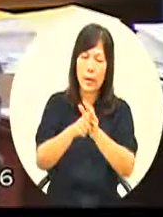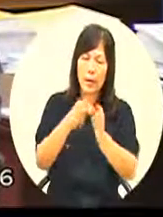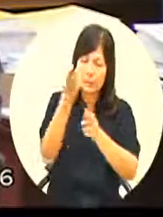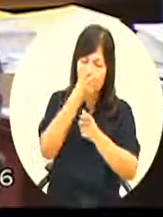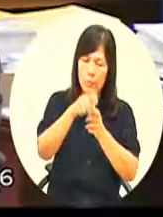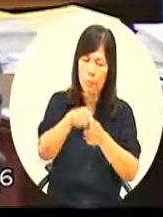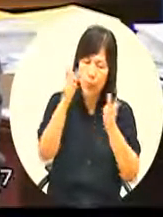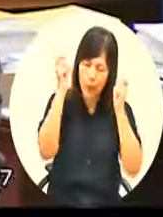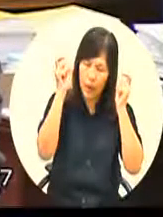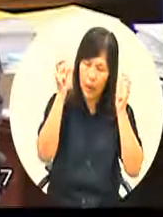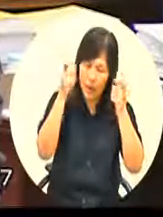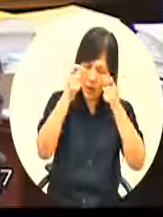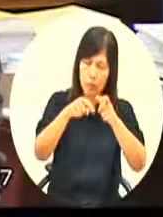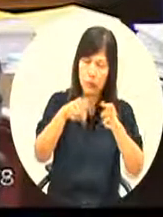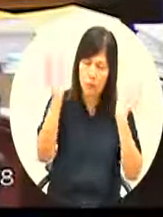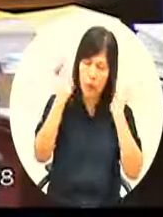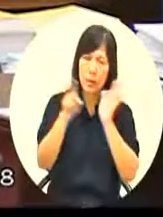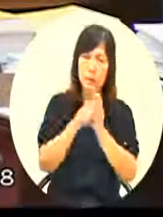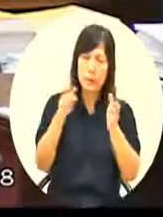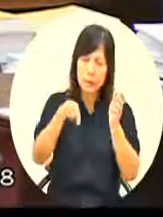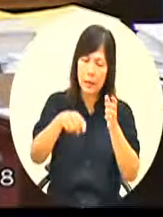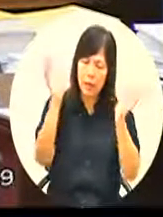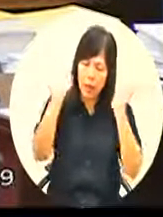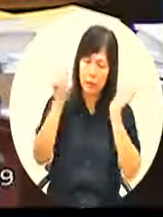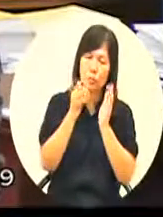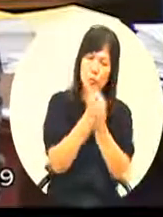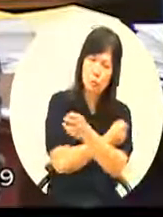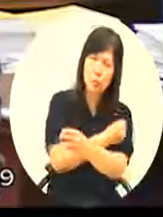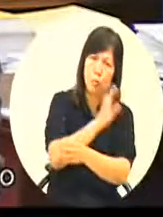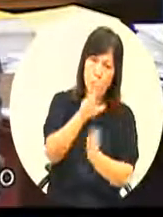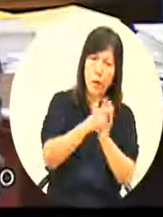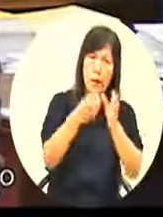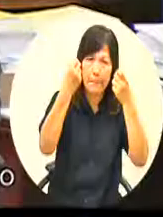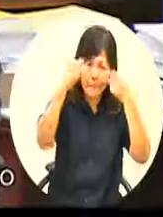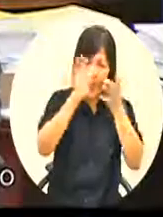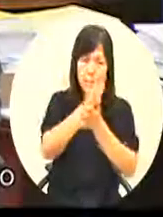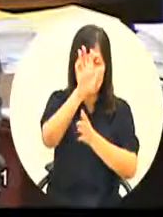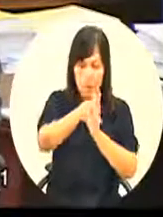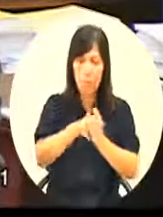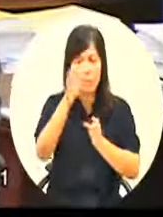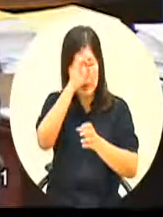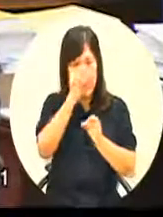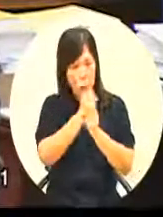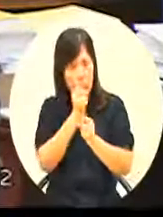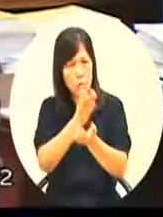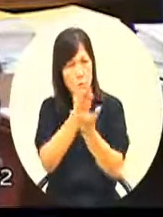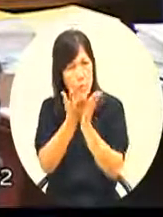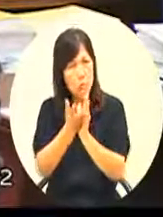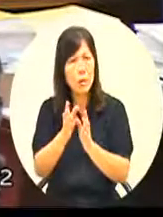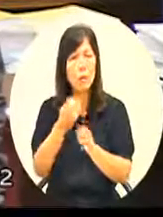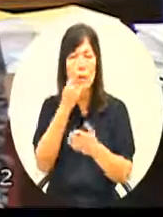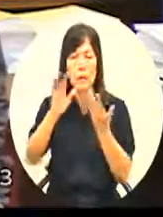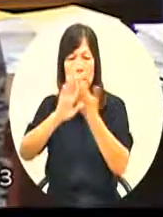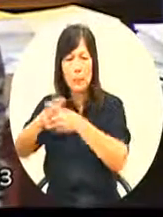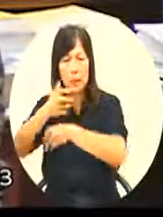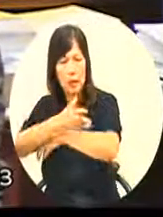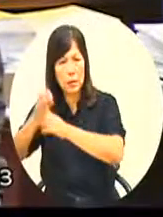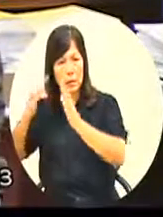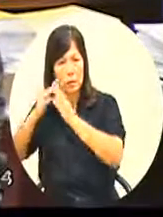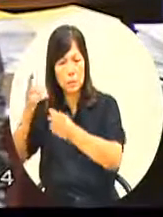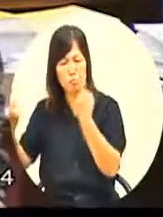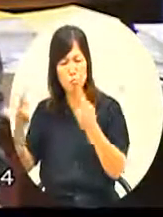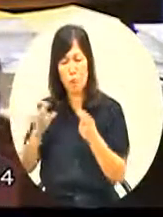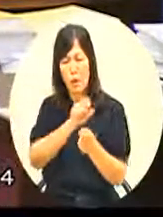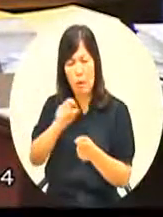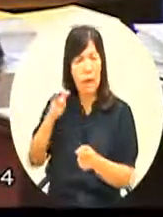孩子们。我们高雄的孩子真的是很辛苦，念书毕业之后，其实不管在就业、求职等等的，其实我们都比其他的县市还要更困难。那